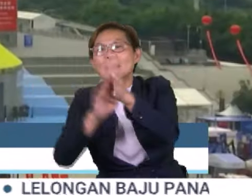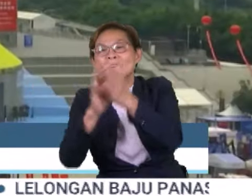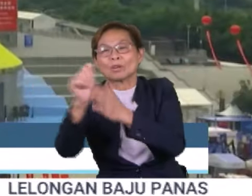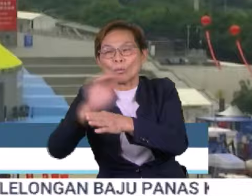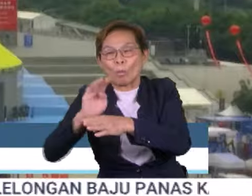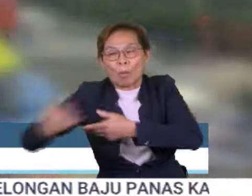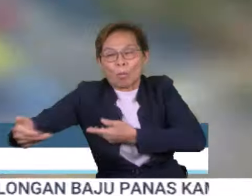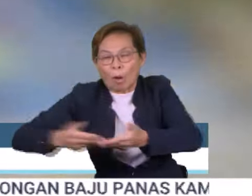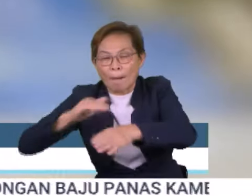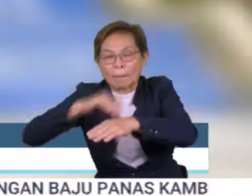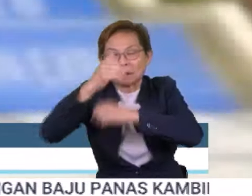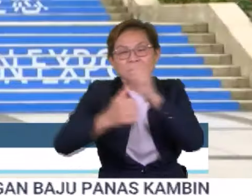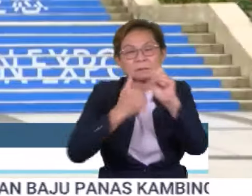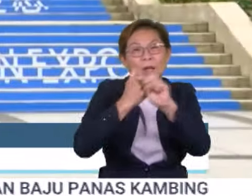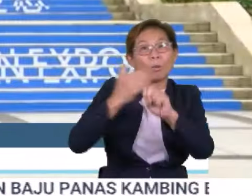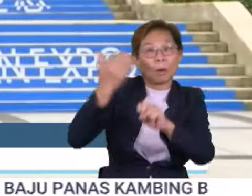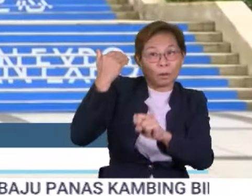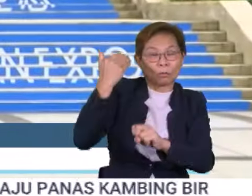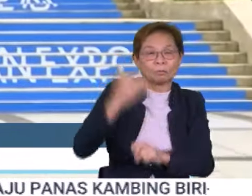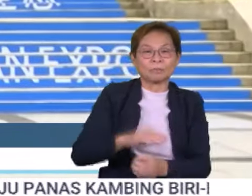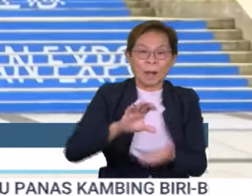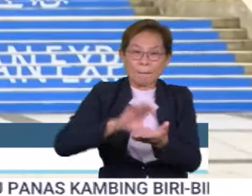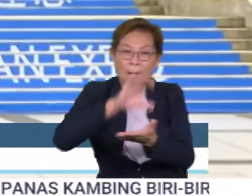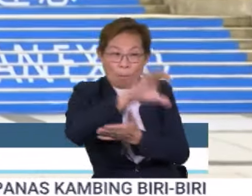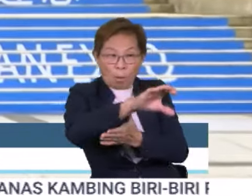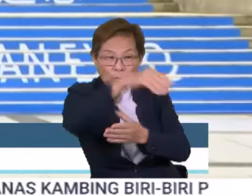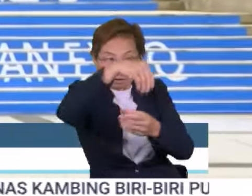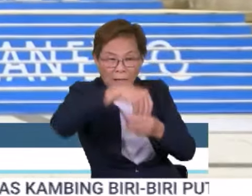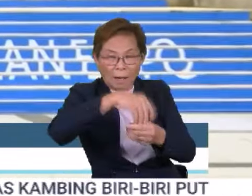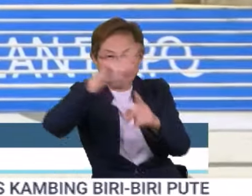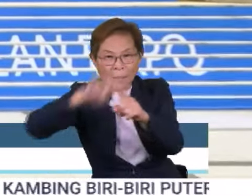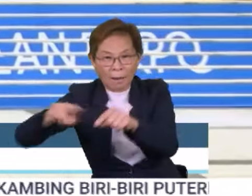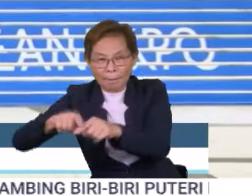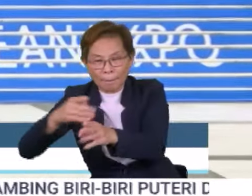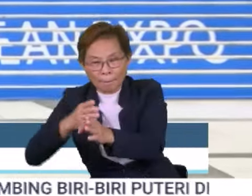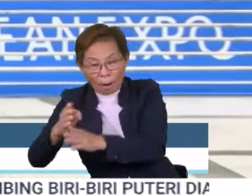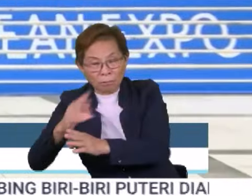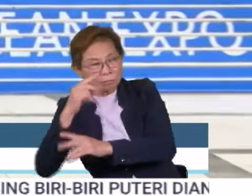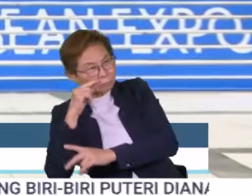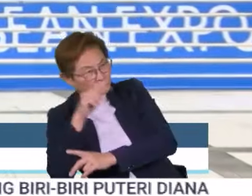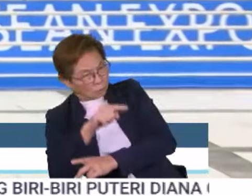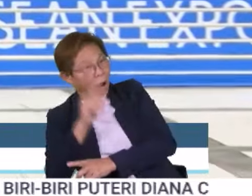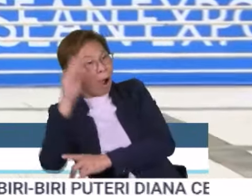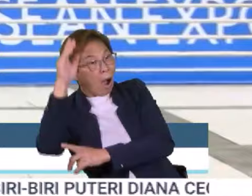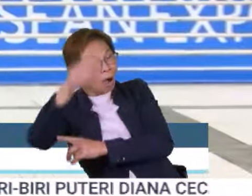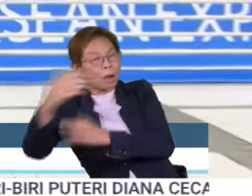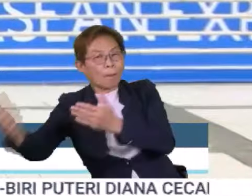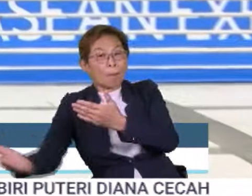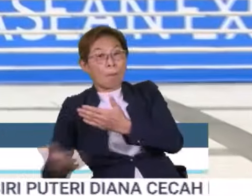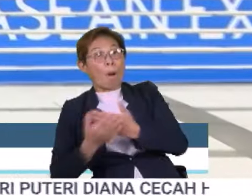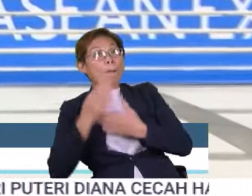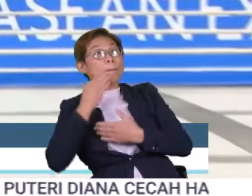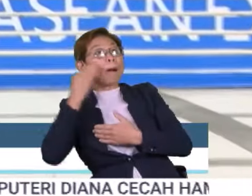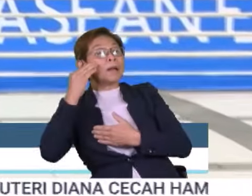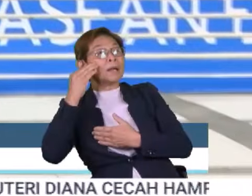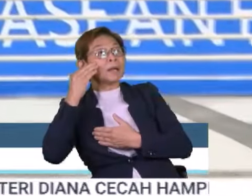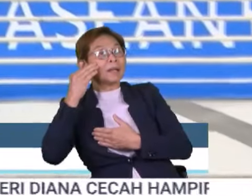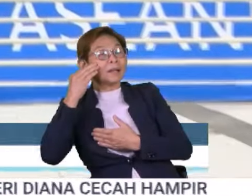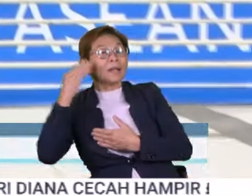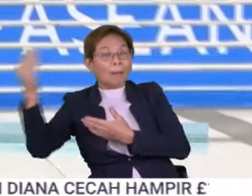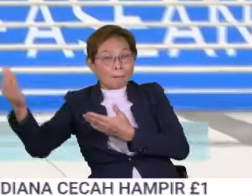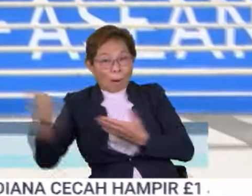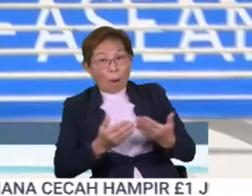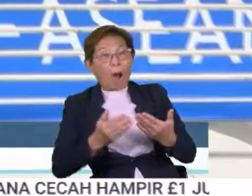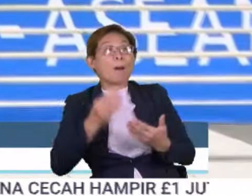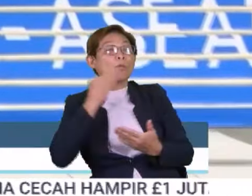RM487.13 bilion pada tahun lalu. Pelaburan dalam pelbagai sektor dilihat bakal dibawa pulang oleh yang amat